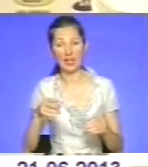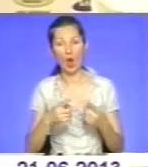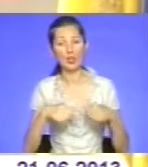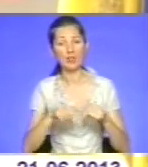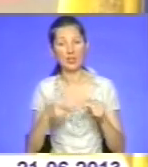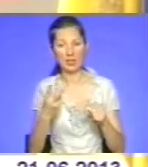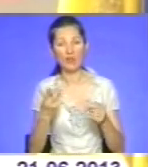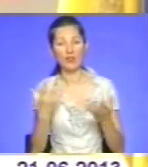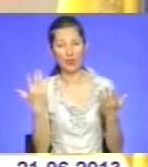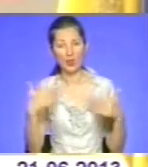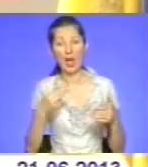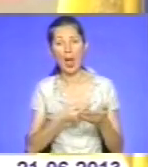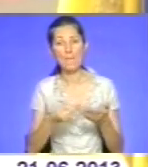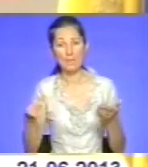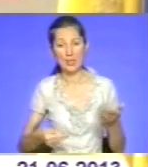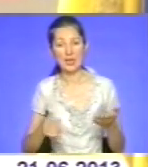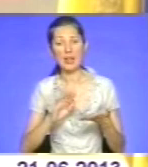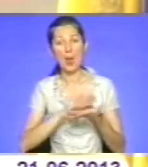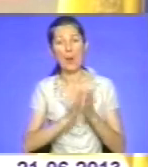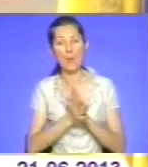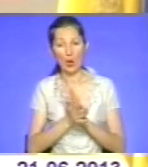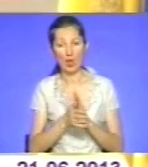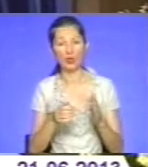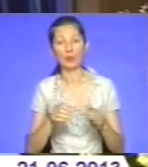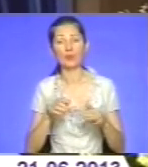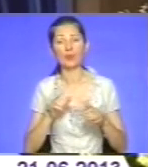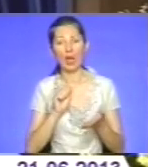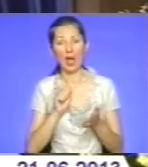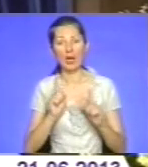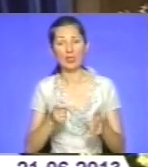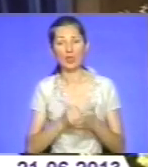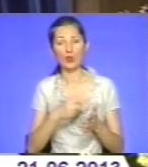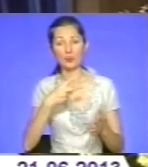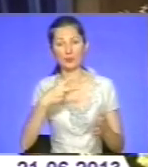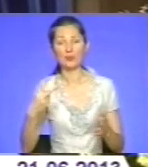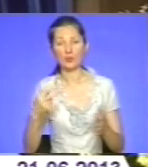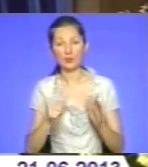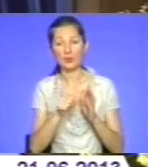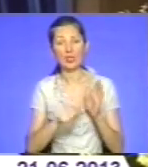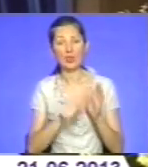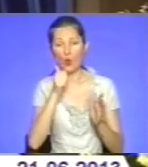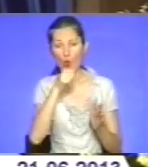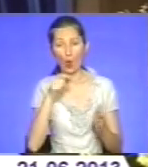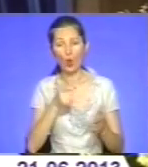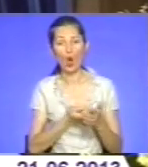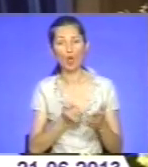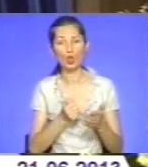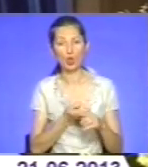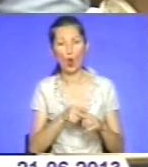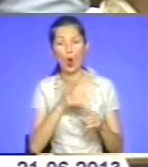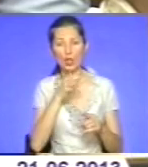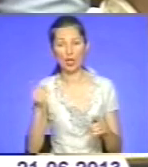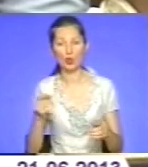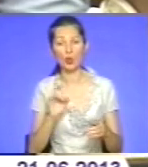про порозуміння. Документ діятиме до 31 грудня 2016 року. До того часу дитячий фонд ООН спільно з